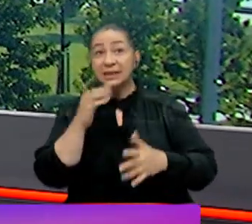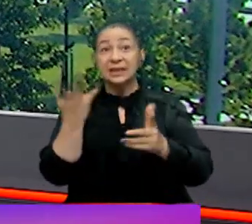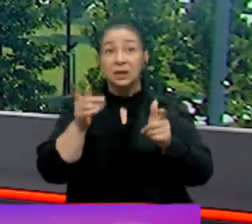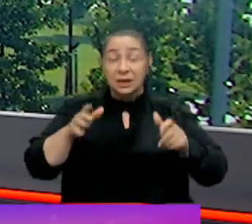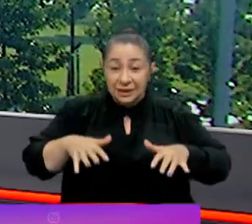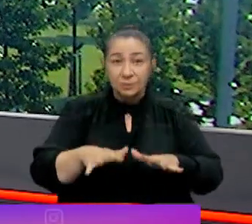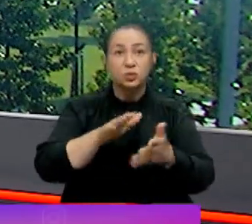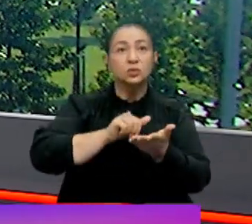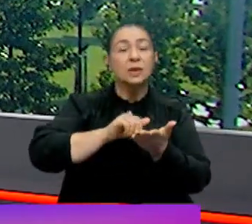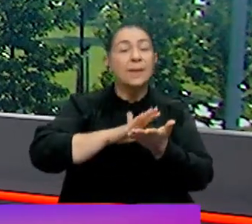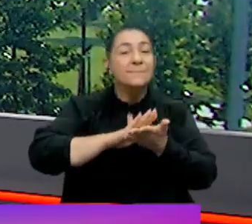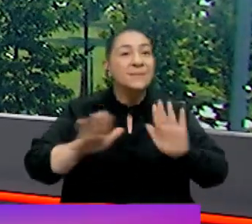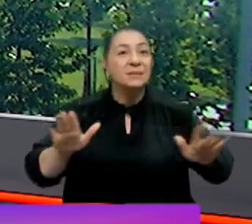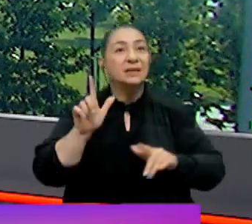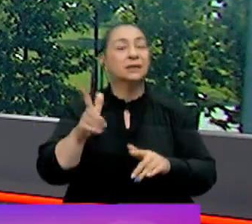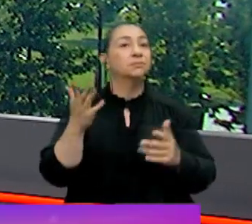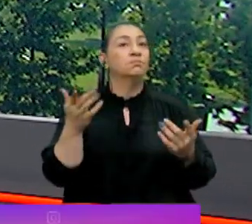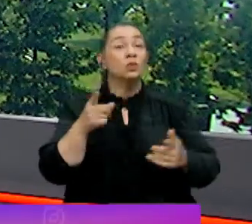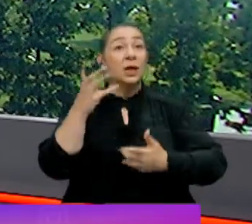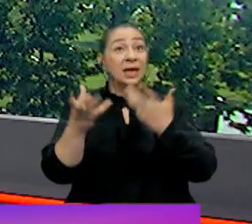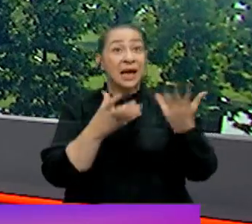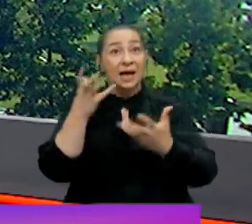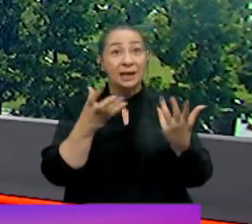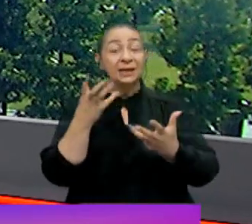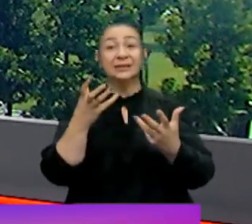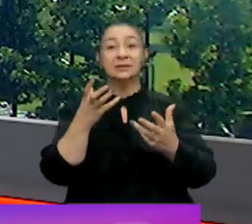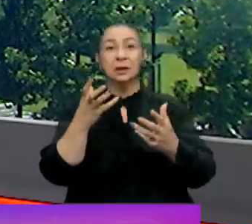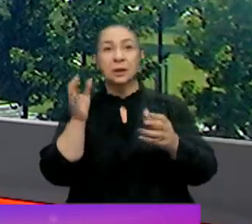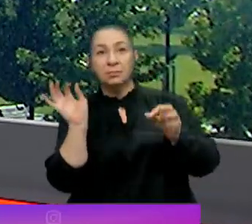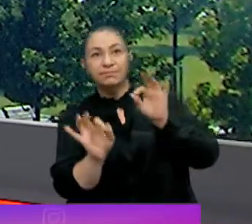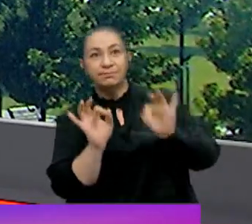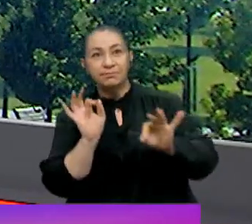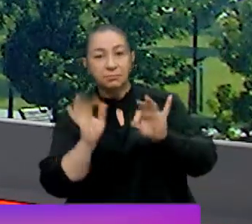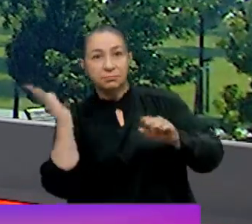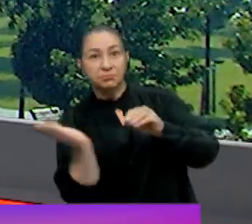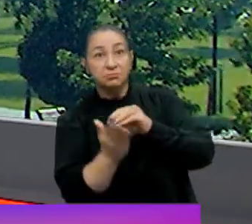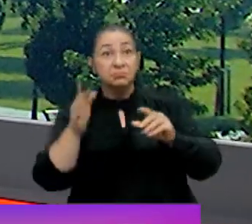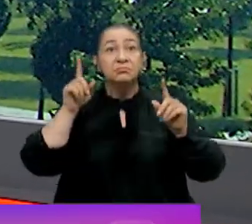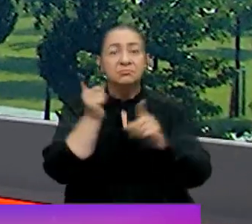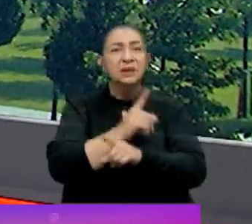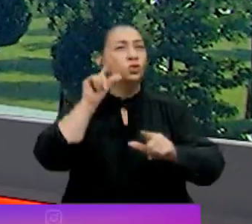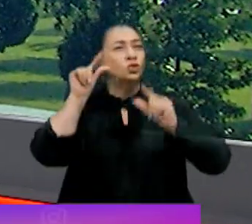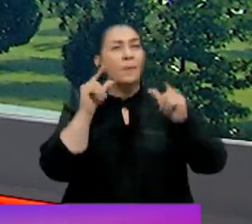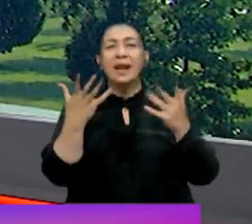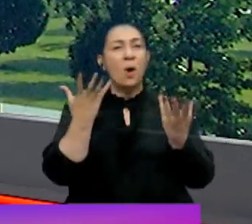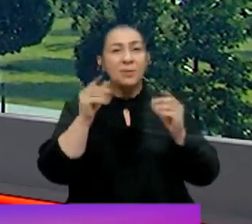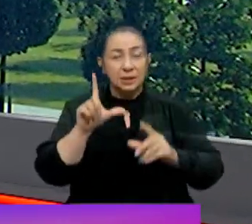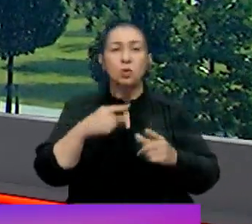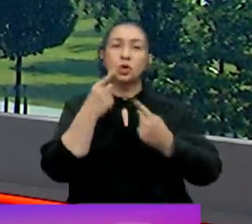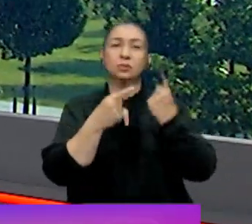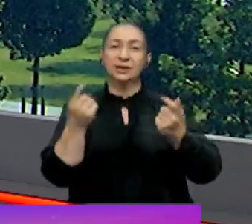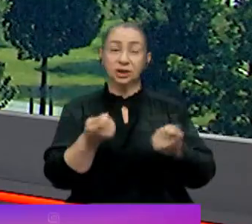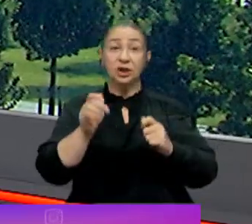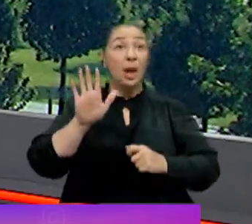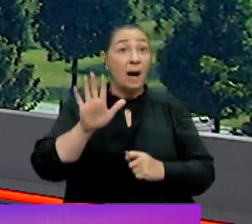müdahale edilmeli, bu yangınların sabotaj olduğu ile ilgili ne denli şüphelenmeliyiz, bunların hepsini konuşmaya gayret edeceğiz.